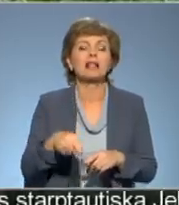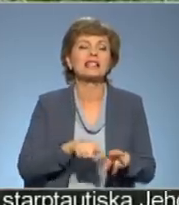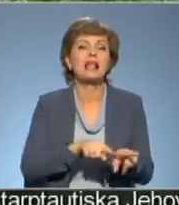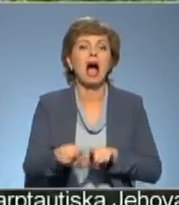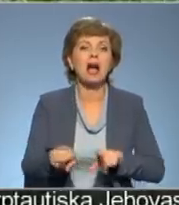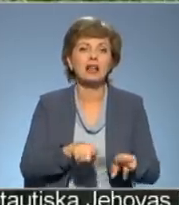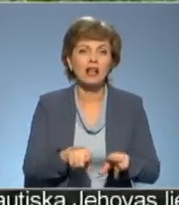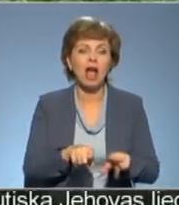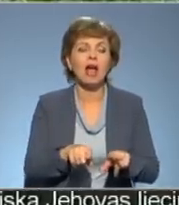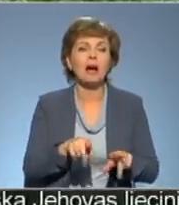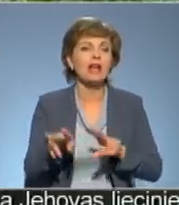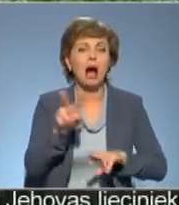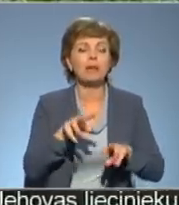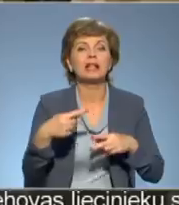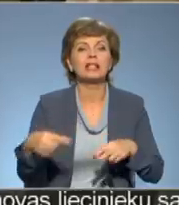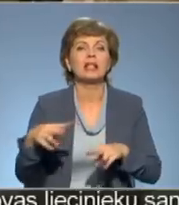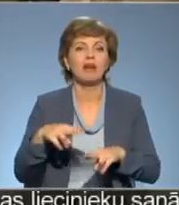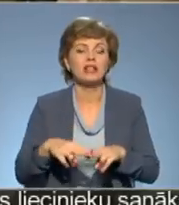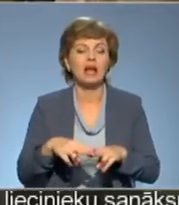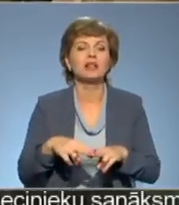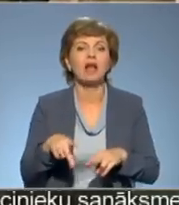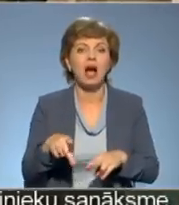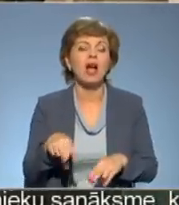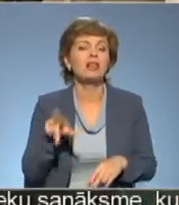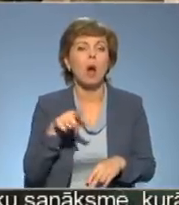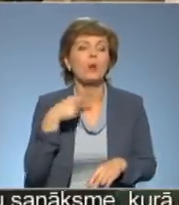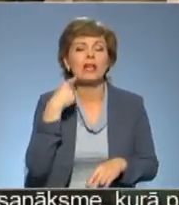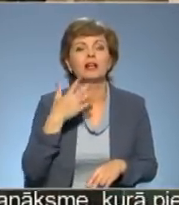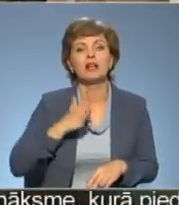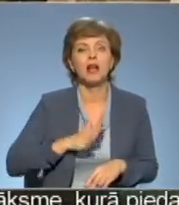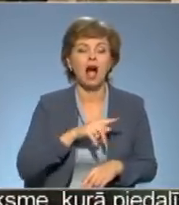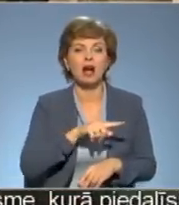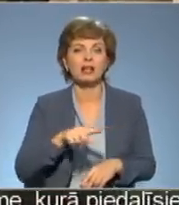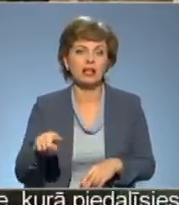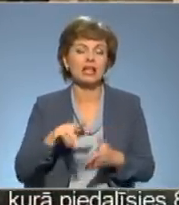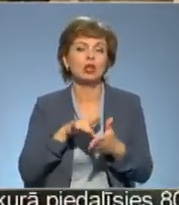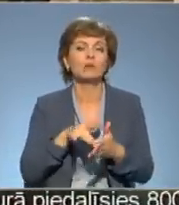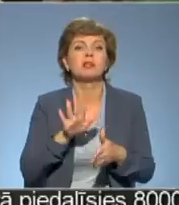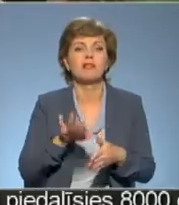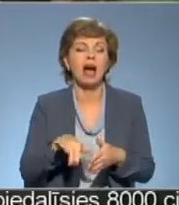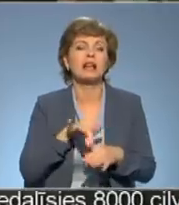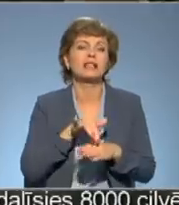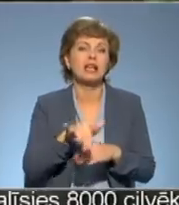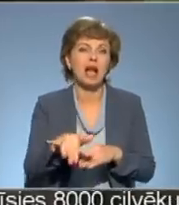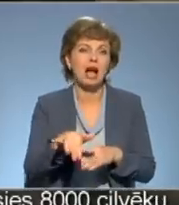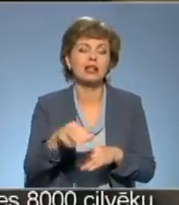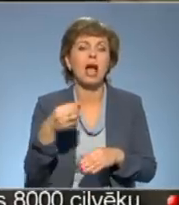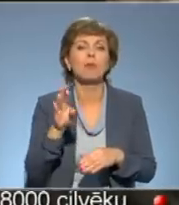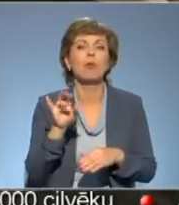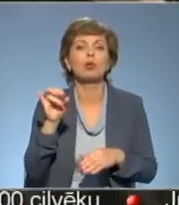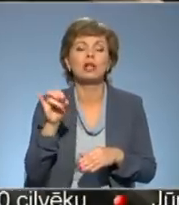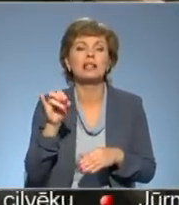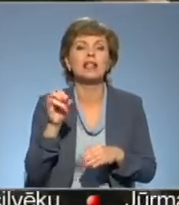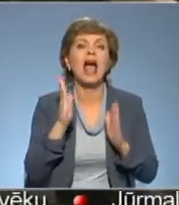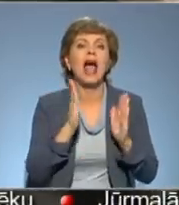jāpārceļ uz citu vietu un viņš vairs nesanāk tā kā vajag. Vairs nav ilgi jāgaida, līdz turisti varēs doties izbaudīt Embūtes senlējas